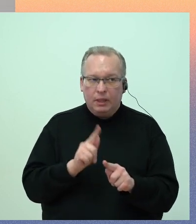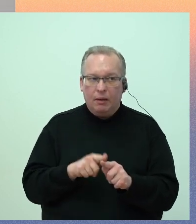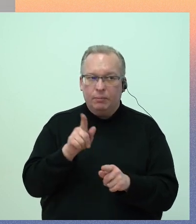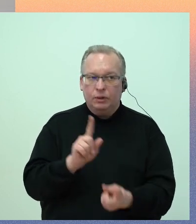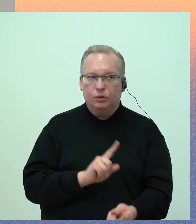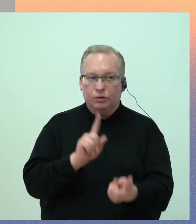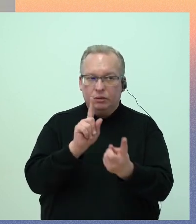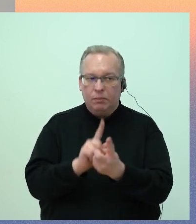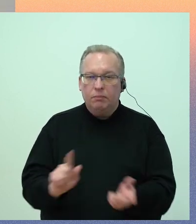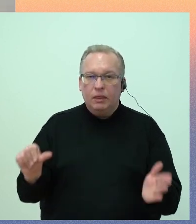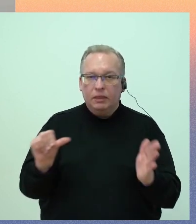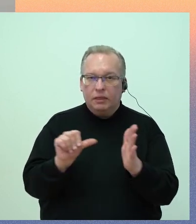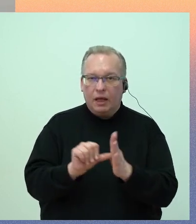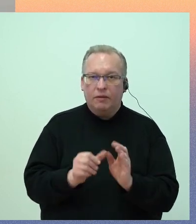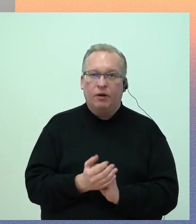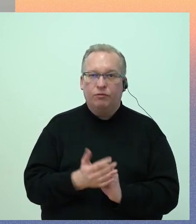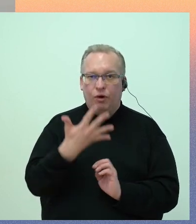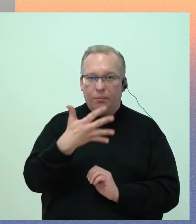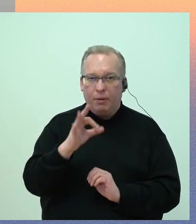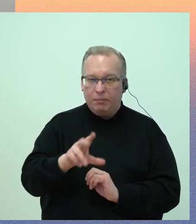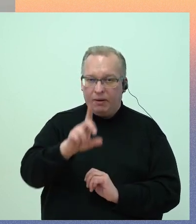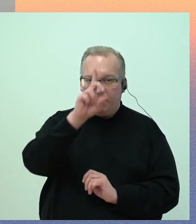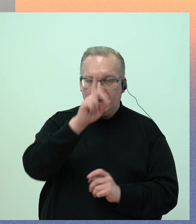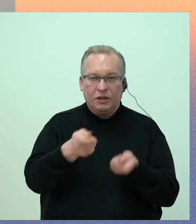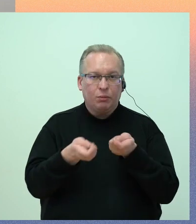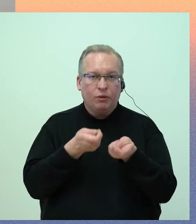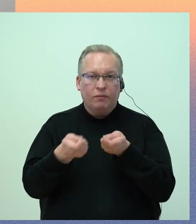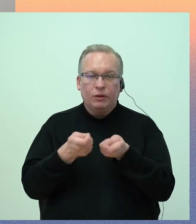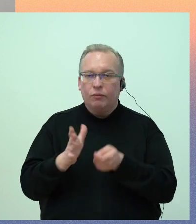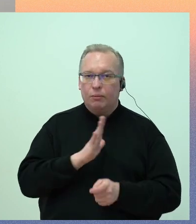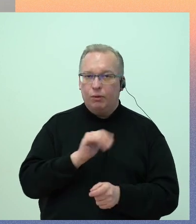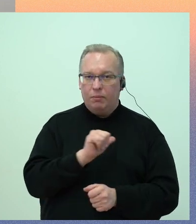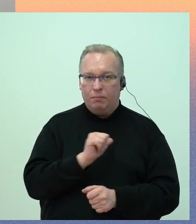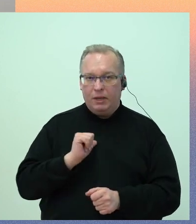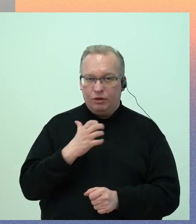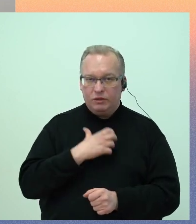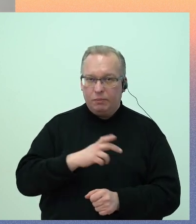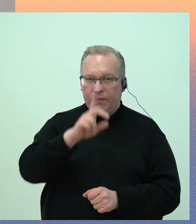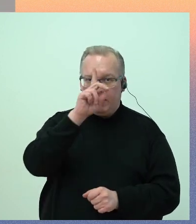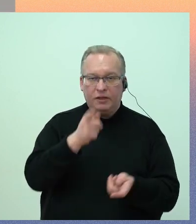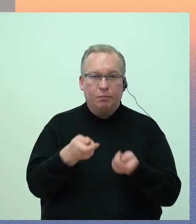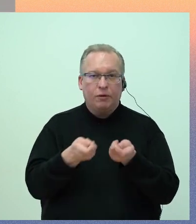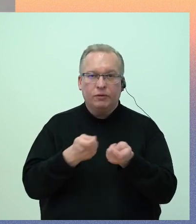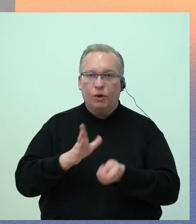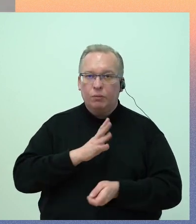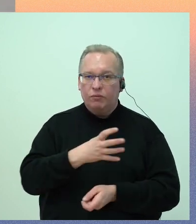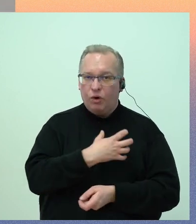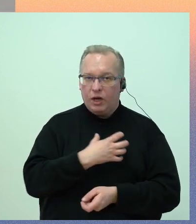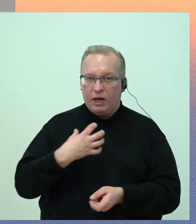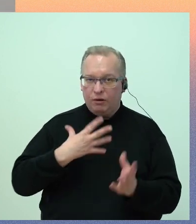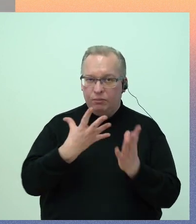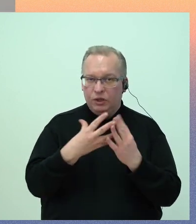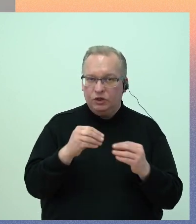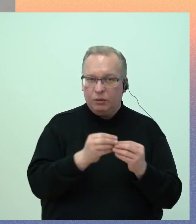tame susitikime dalyvavo 50 valstybių vadovai. Tai buvo patys svarbiausi valstybių vadovai. Taip pat buvo karališkosios